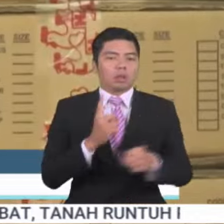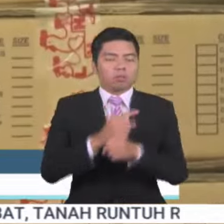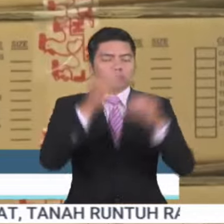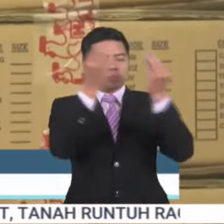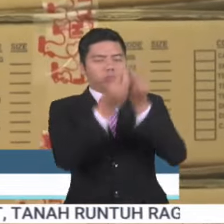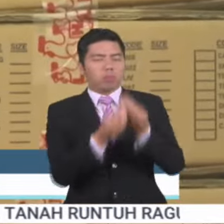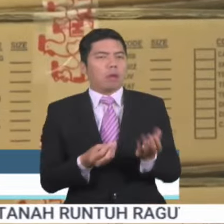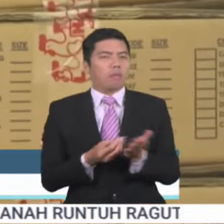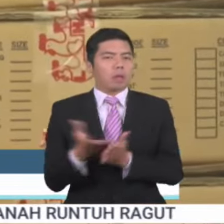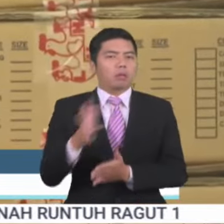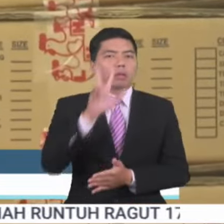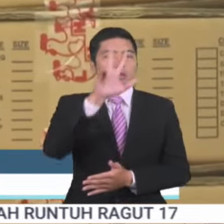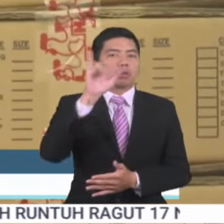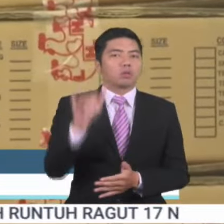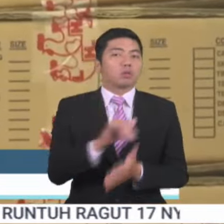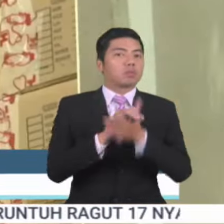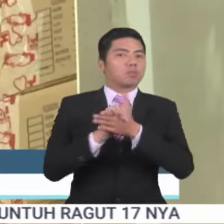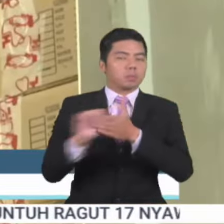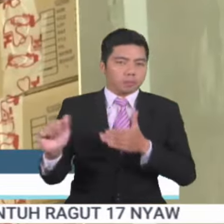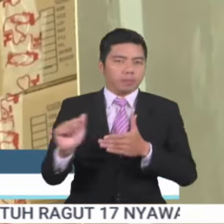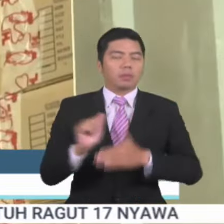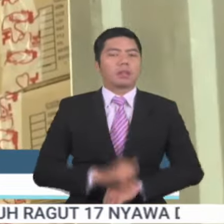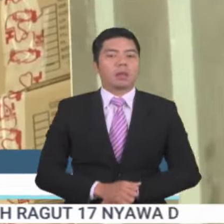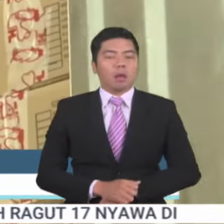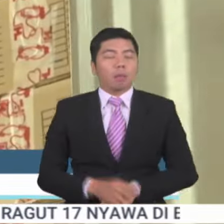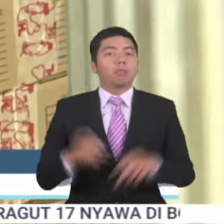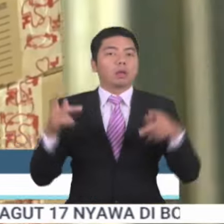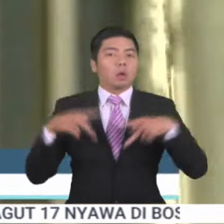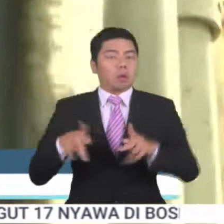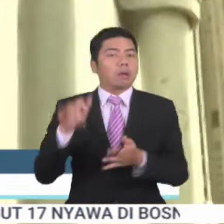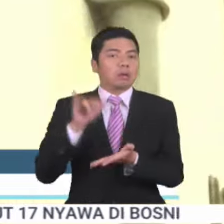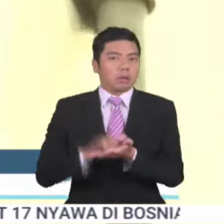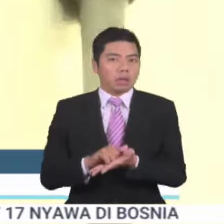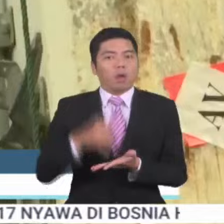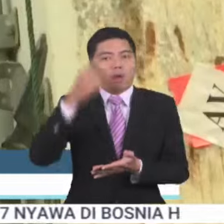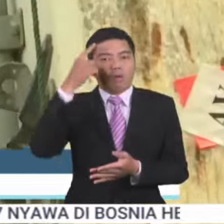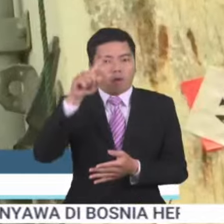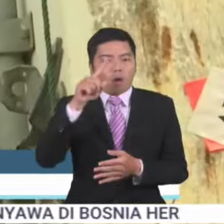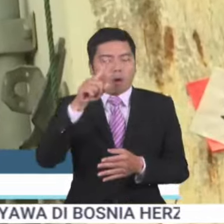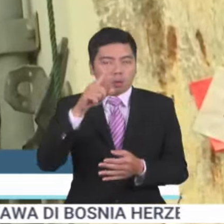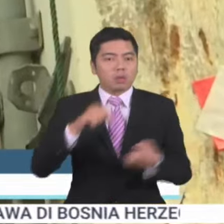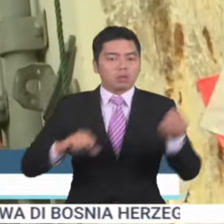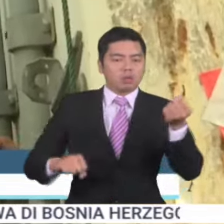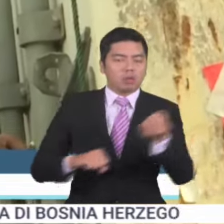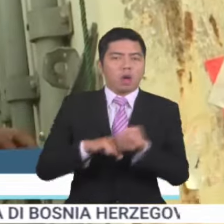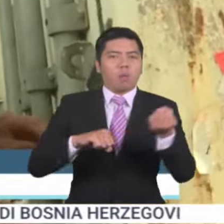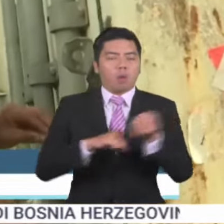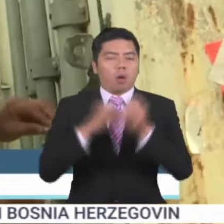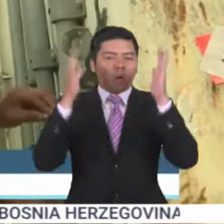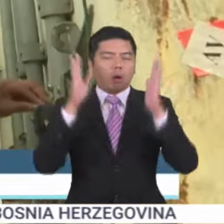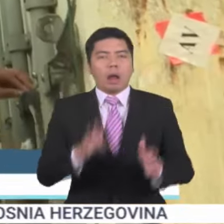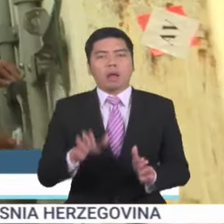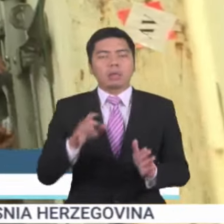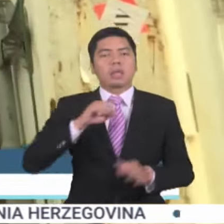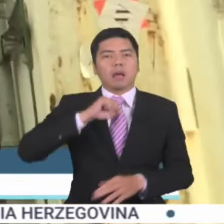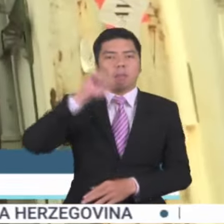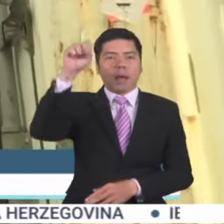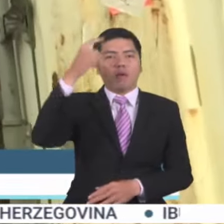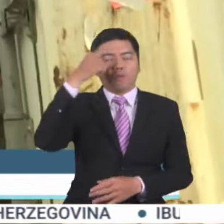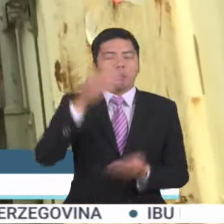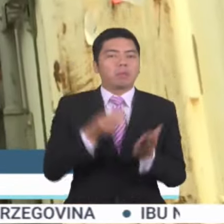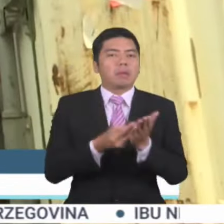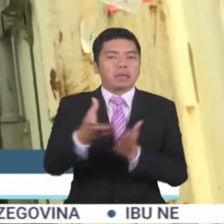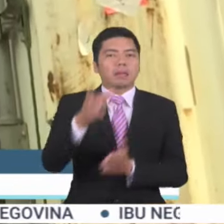nilai pembelian RM3 juta. Inisiatif ini juga bagi menampung keperluan penduduk Sabah untuk mendapatkan